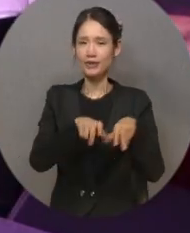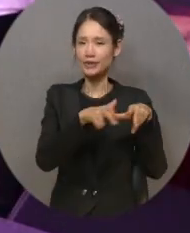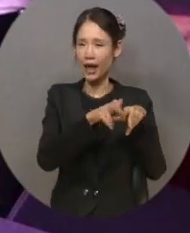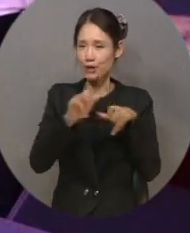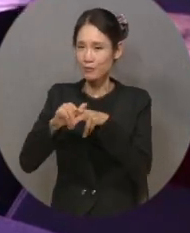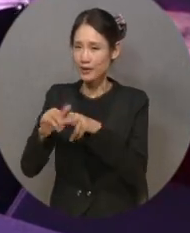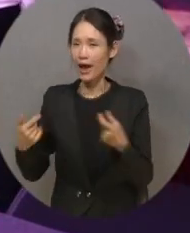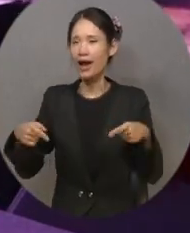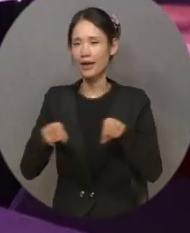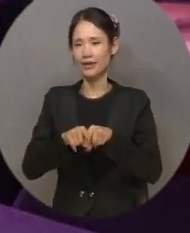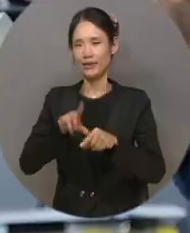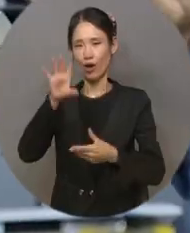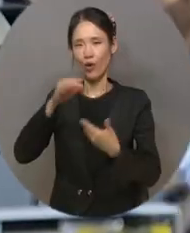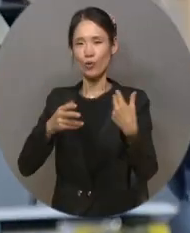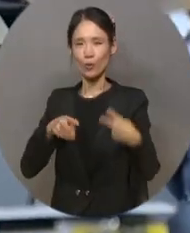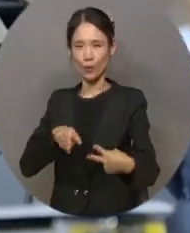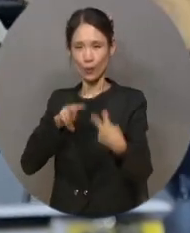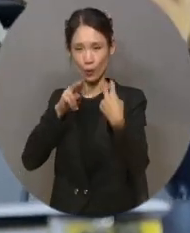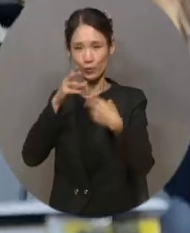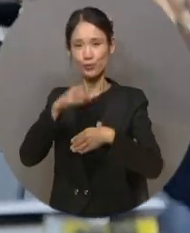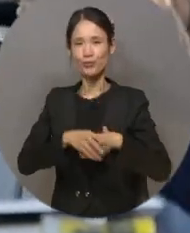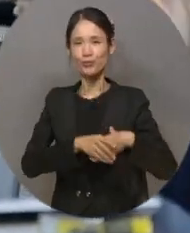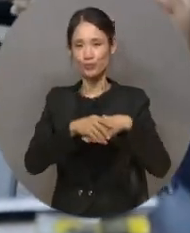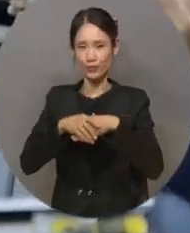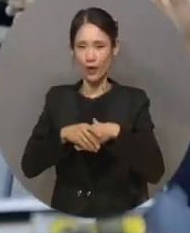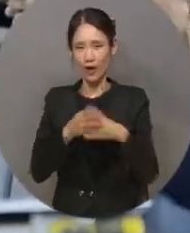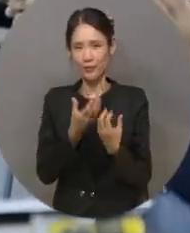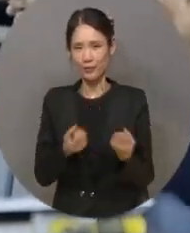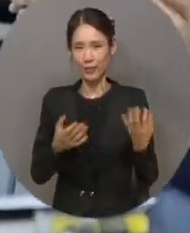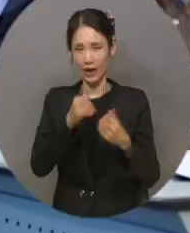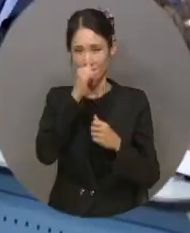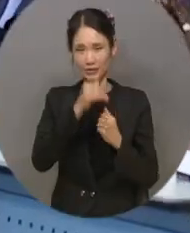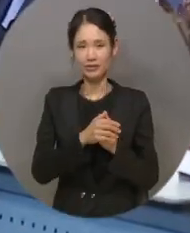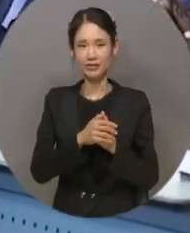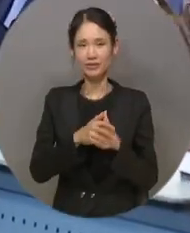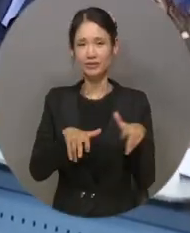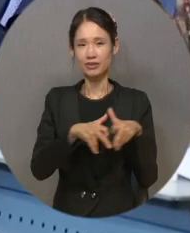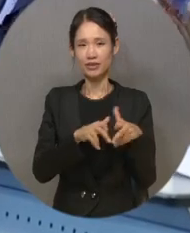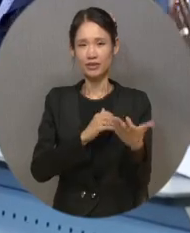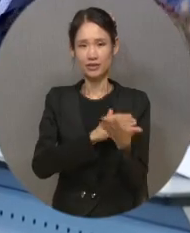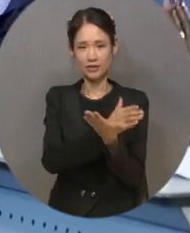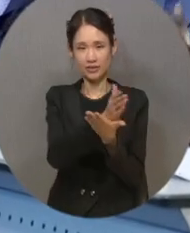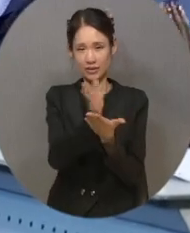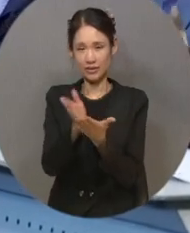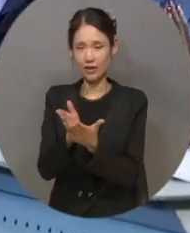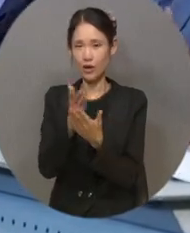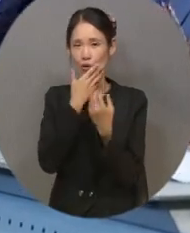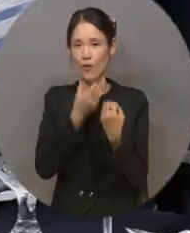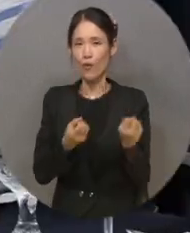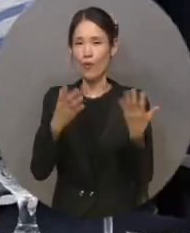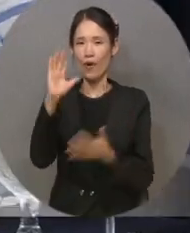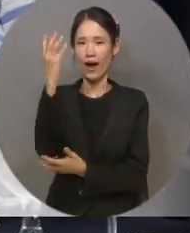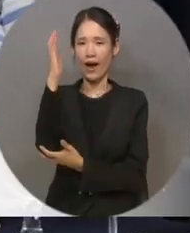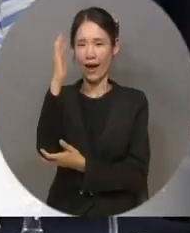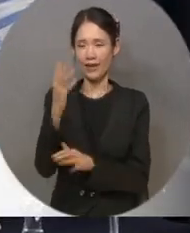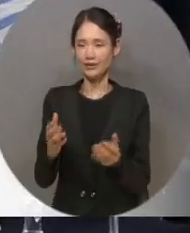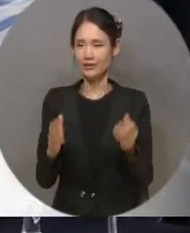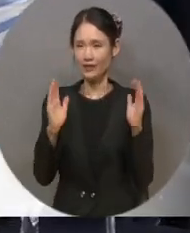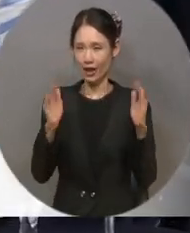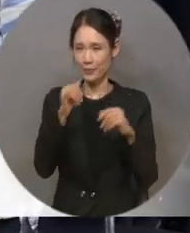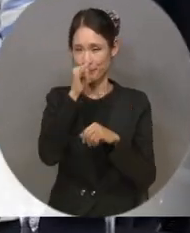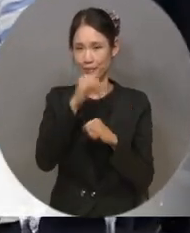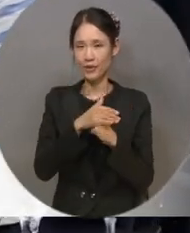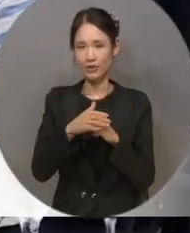무대가 꾸며졌습니다 대회 현장에서는 장외계인을 비롯한 각개각 층의 환영사가 쏟아지며 이번